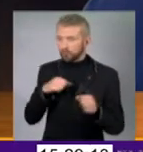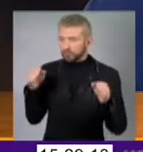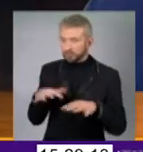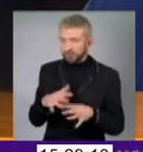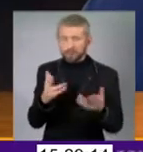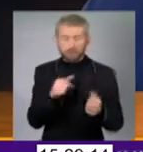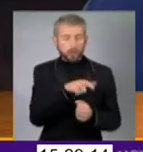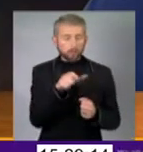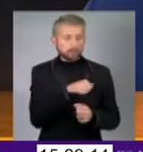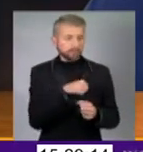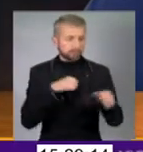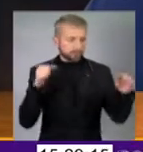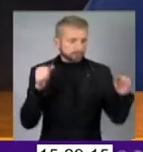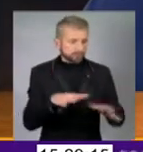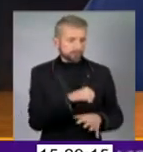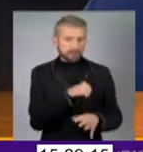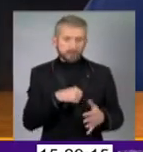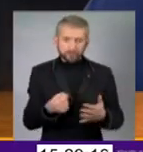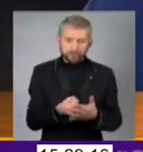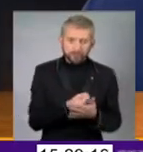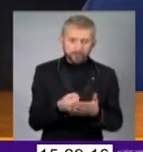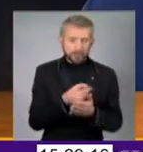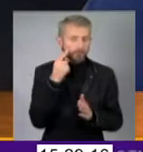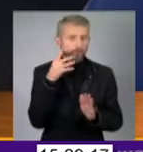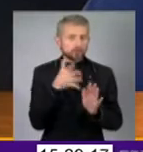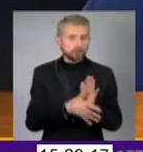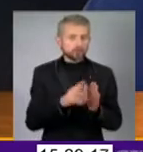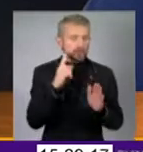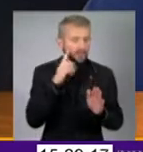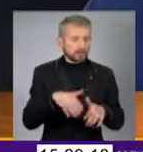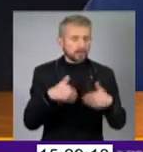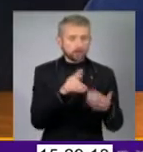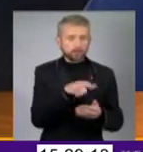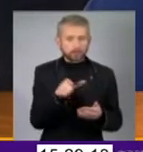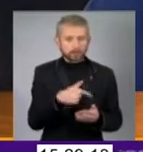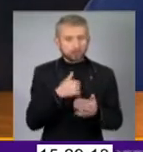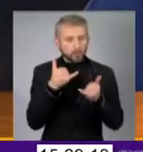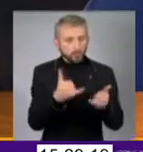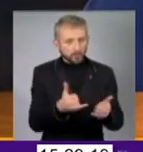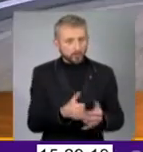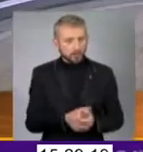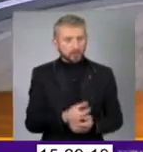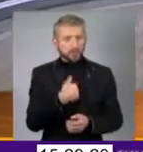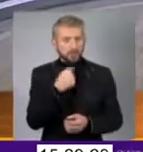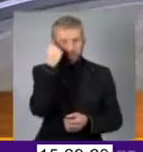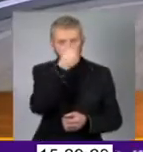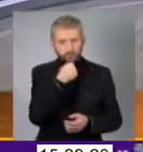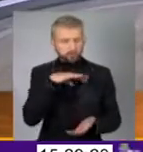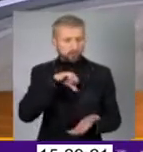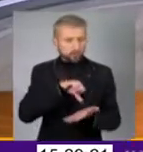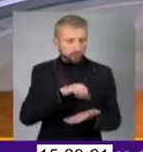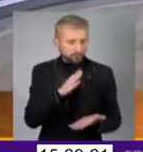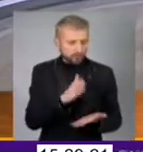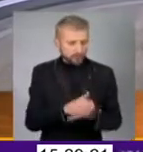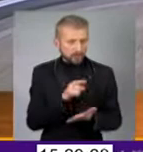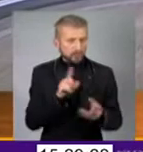Несамостійно люди зібралися за свої ініціативи. Розуміючи ініціативу людей, ми пішли на зустріч. Я особисто був присутній на тій зустрічі,